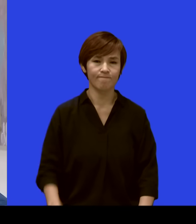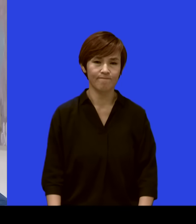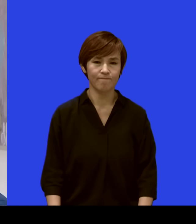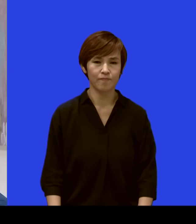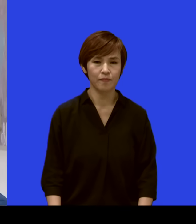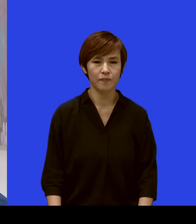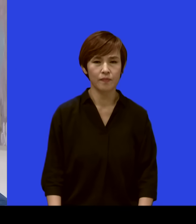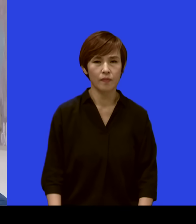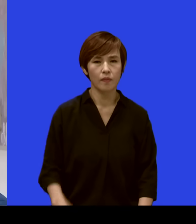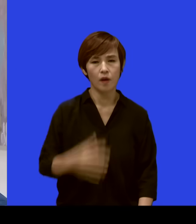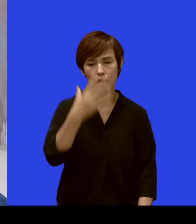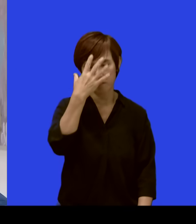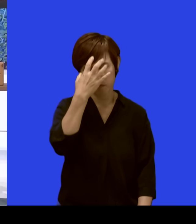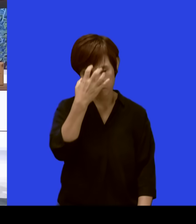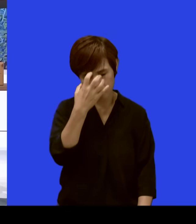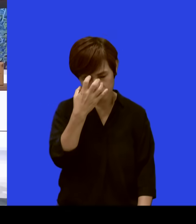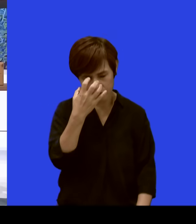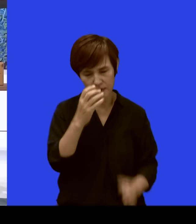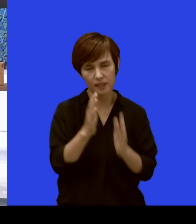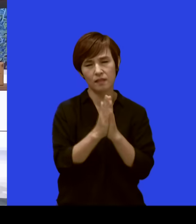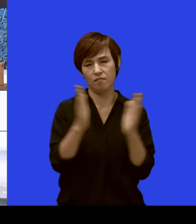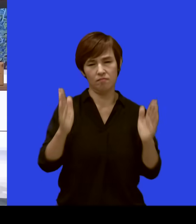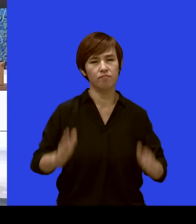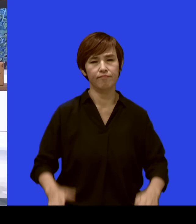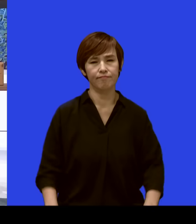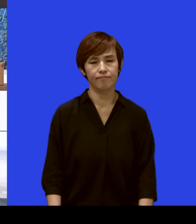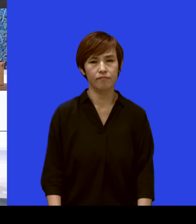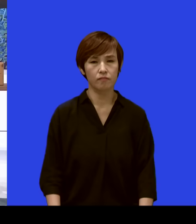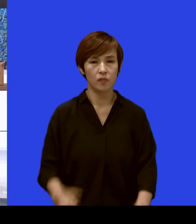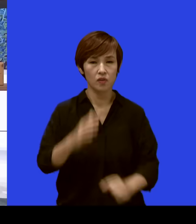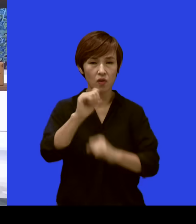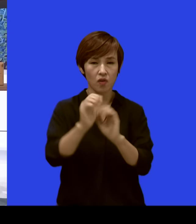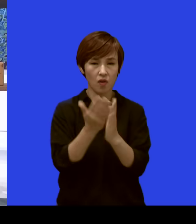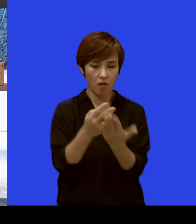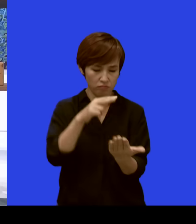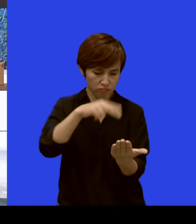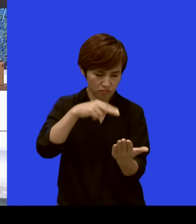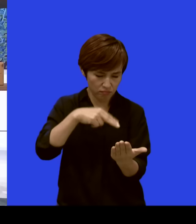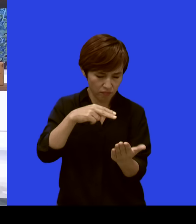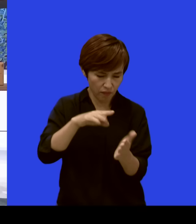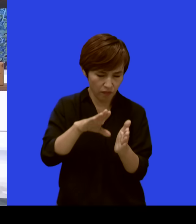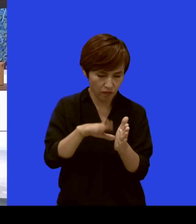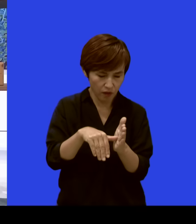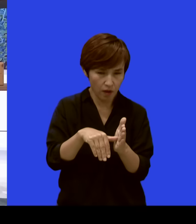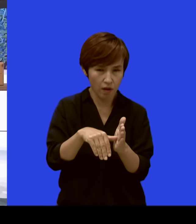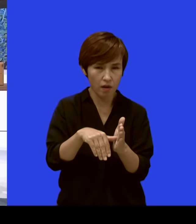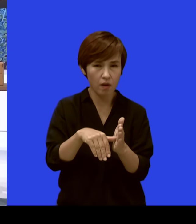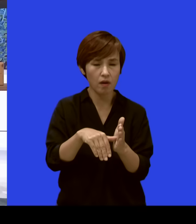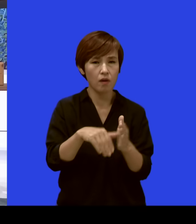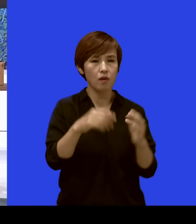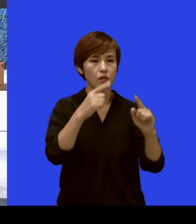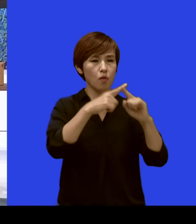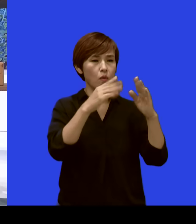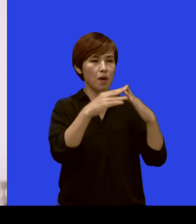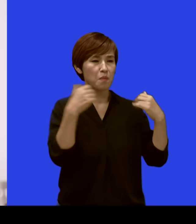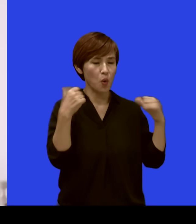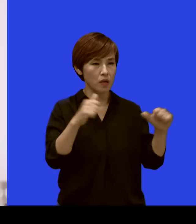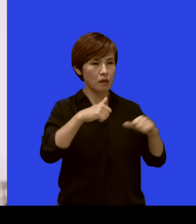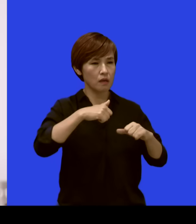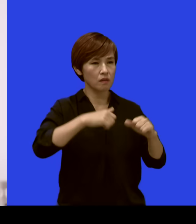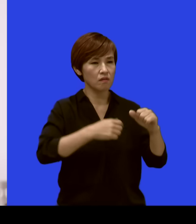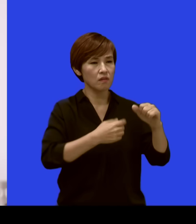일종의 영적 우울증이 온 겁니다. 성경을 읽는데 설교하려고 그 나간 사람들이 계속